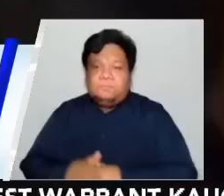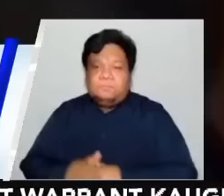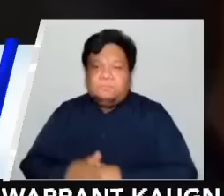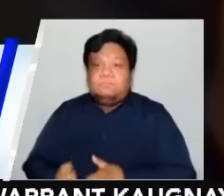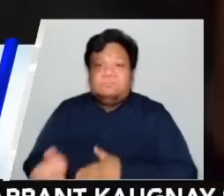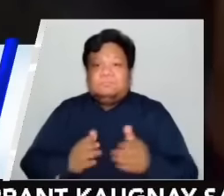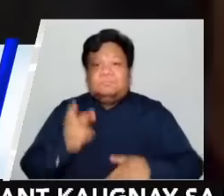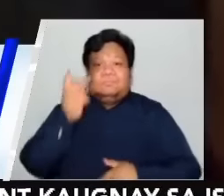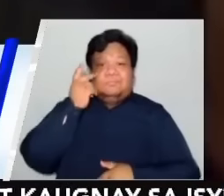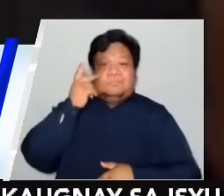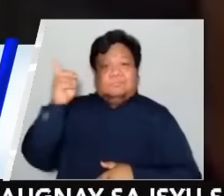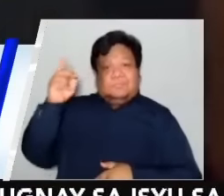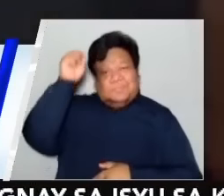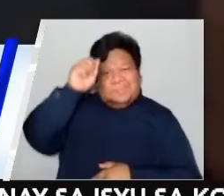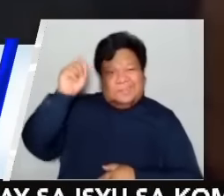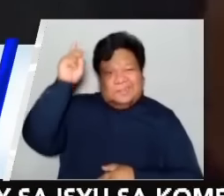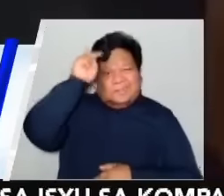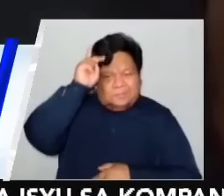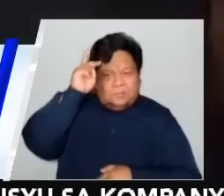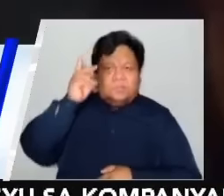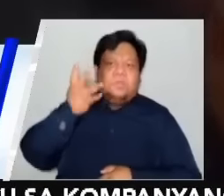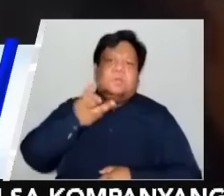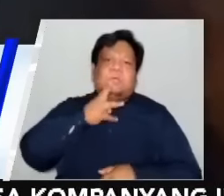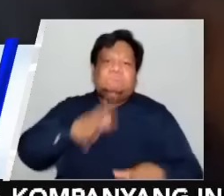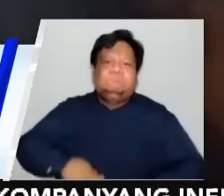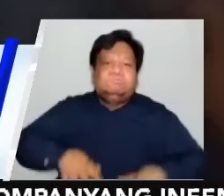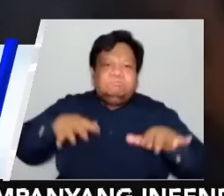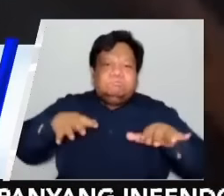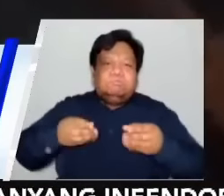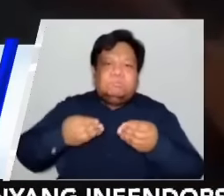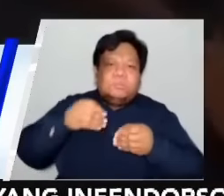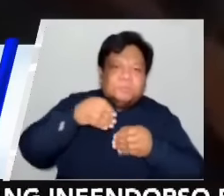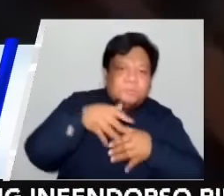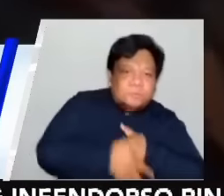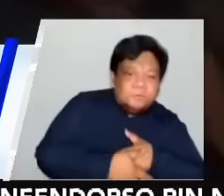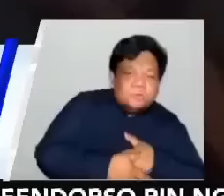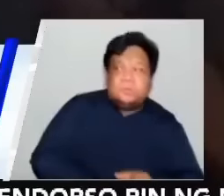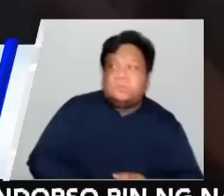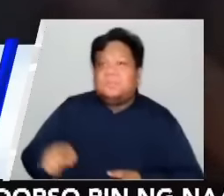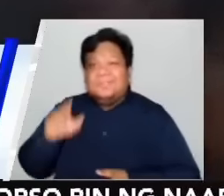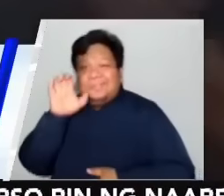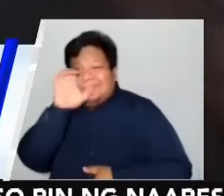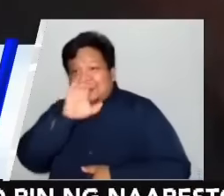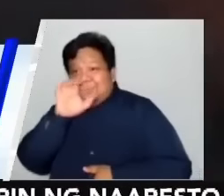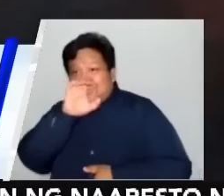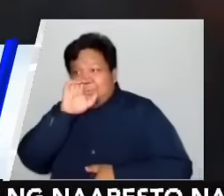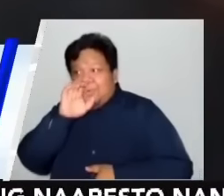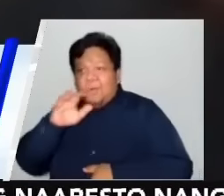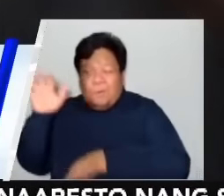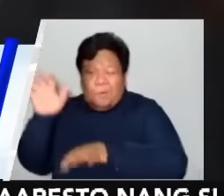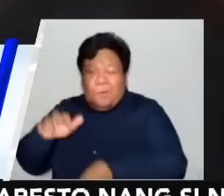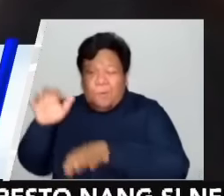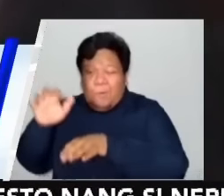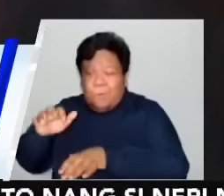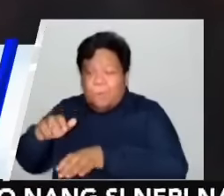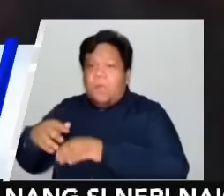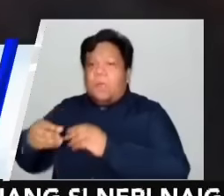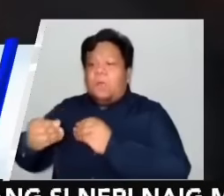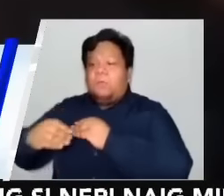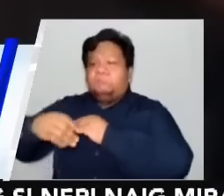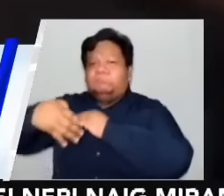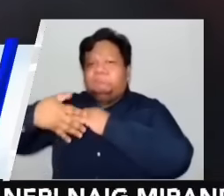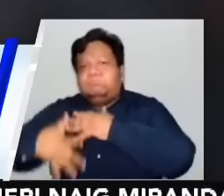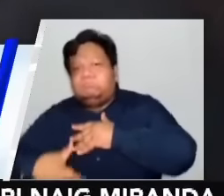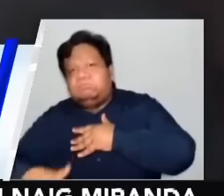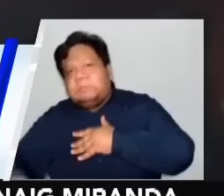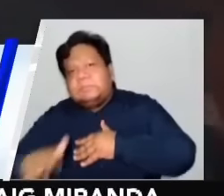Sa kasagsagan naman ng ulan sa Cebu City, bumigay ang isang riprap at gumuho sa isang bahay. Nadaganan ng pader ang ginang sa